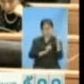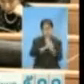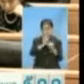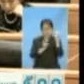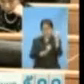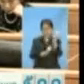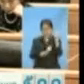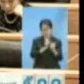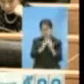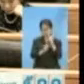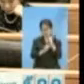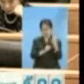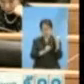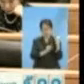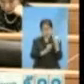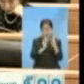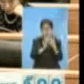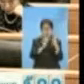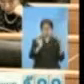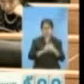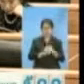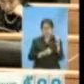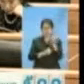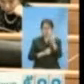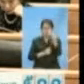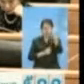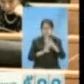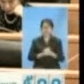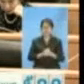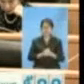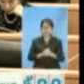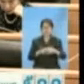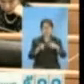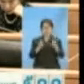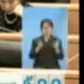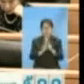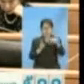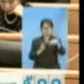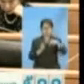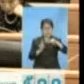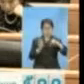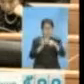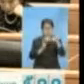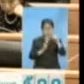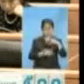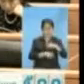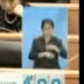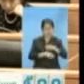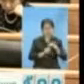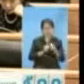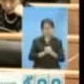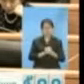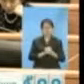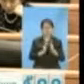มากมายและก็มาเพื่อที่จะมาเช่นเกาะพะงันเนี่ยมาเพื่อที่จะมาชมพระจันทร์